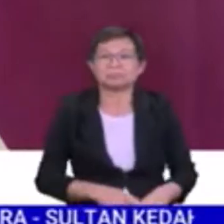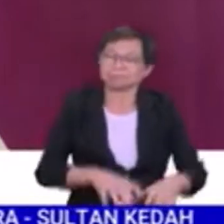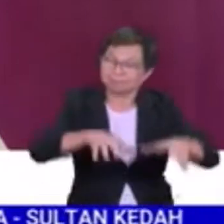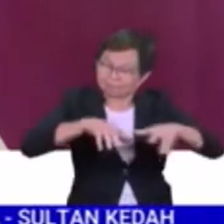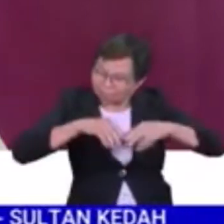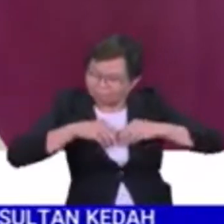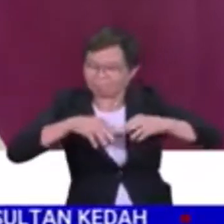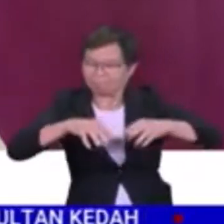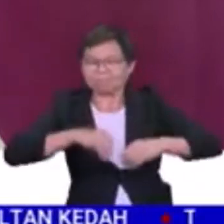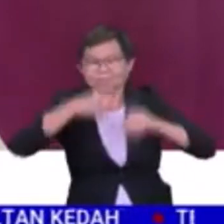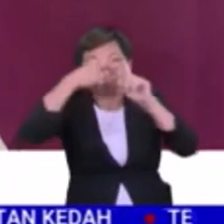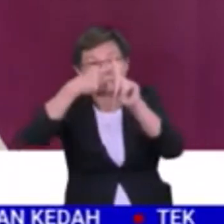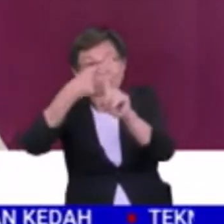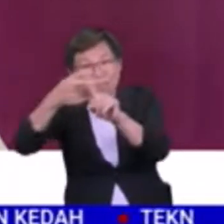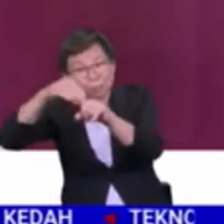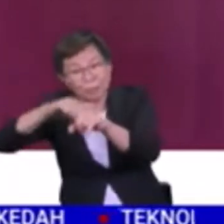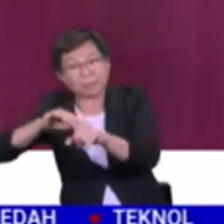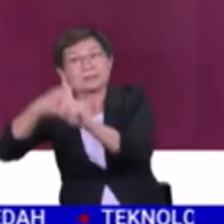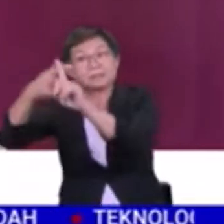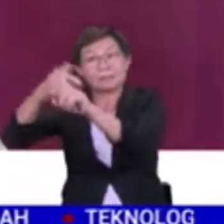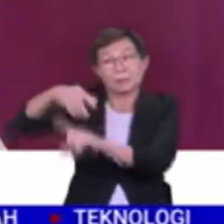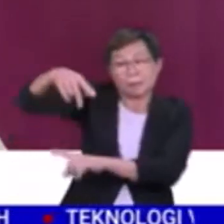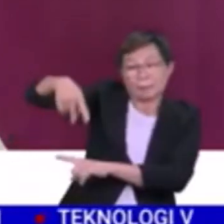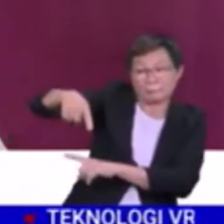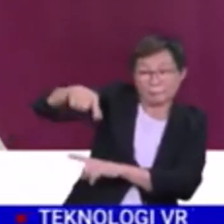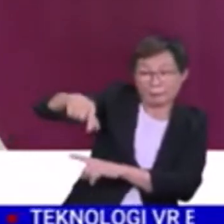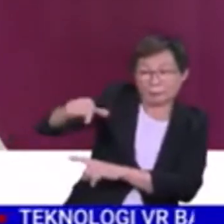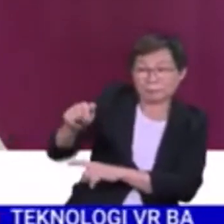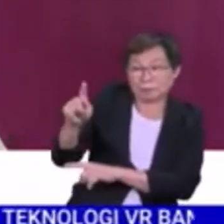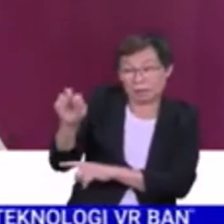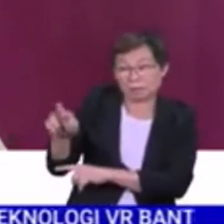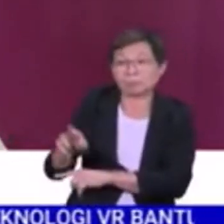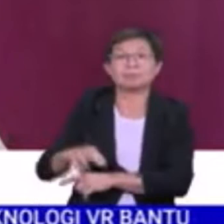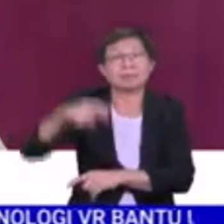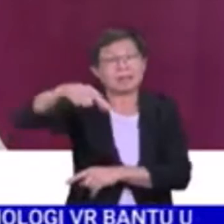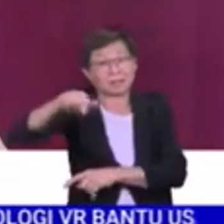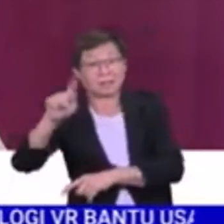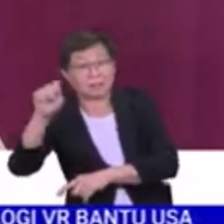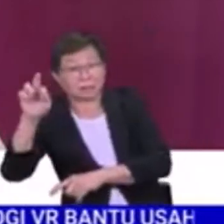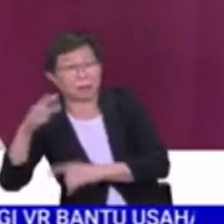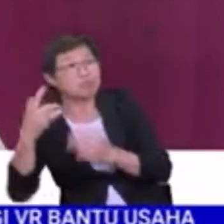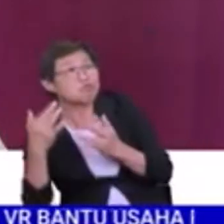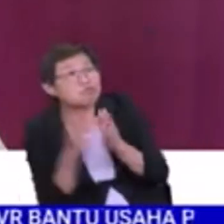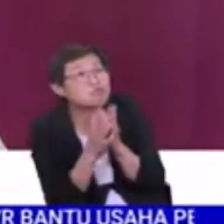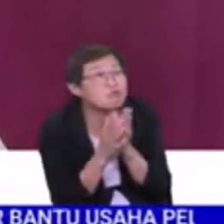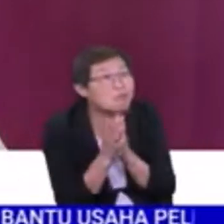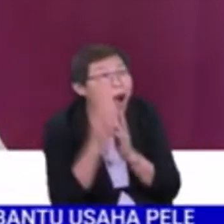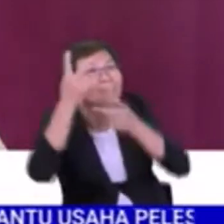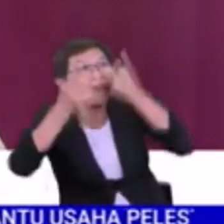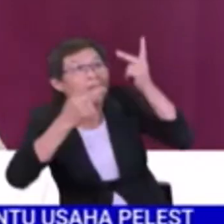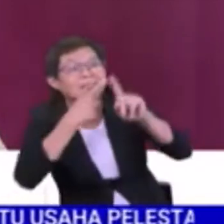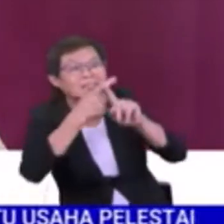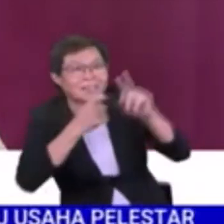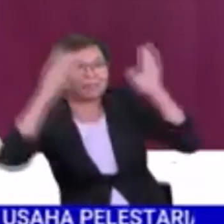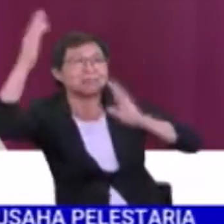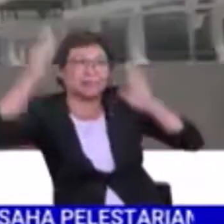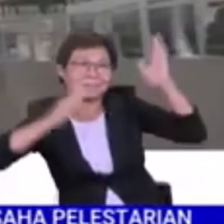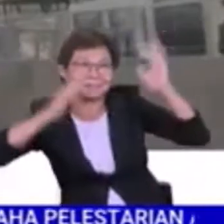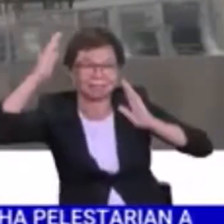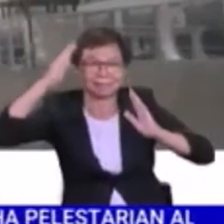positif insyaAllah dari pihak Qatar. Mereka menanti-nantikan lawatan dari Malaysia ini.